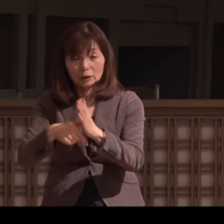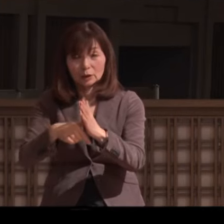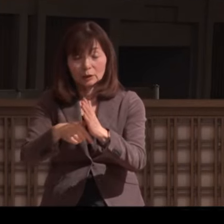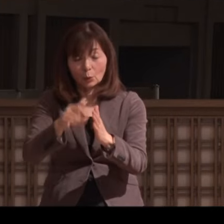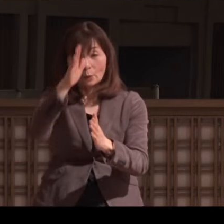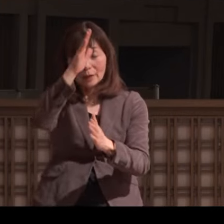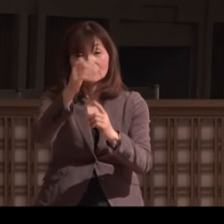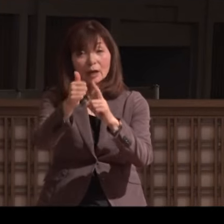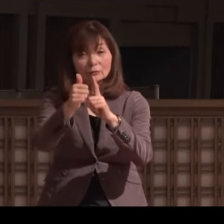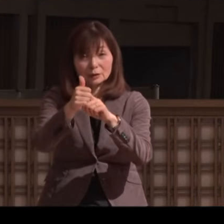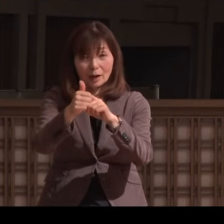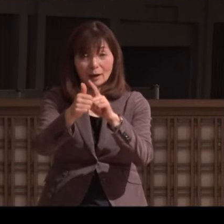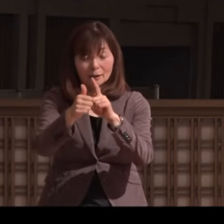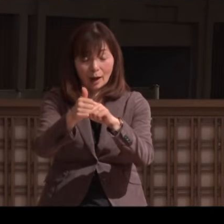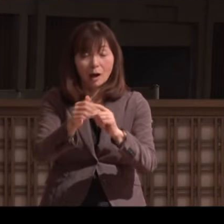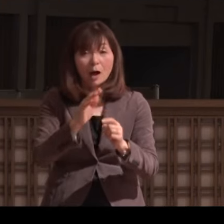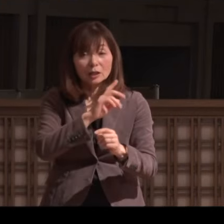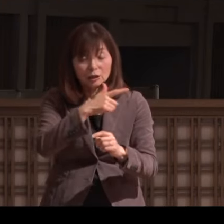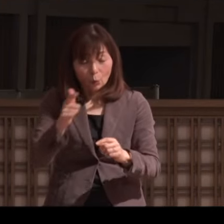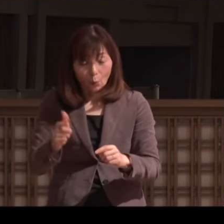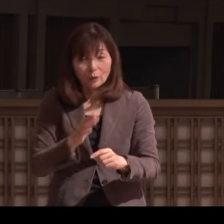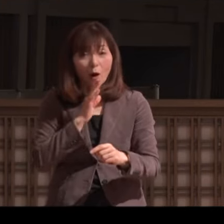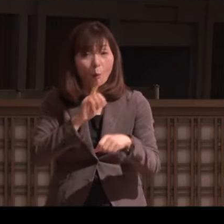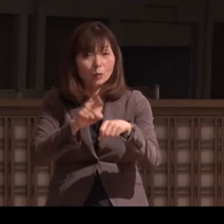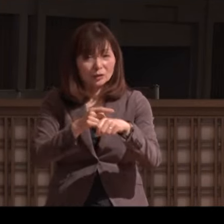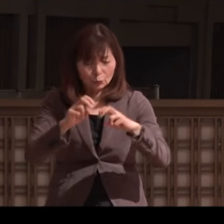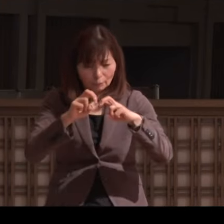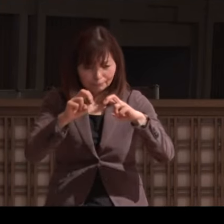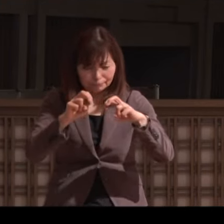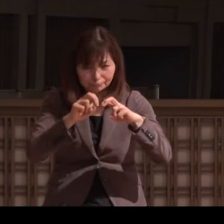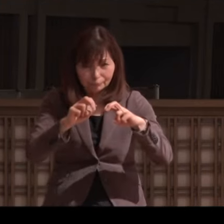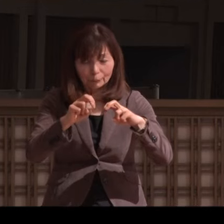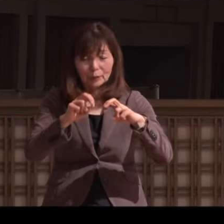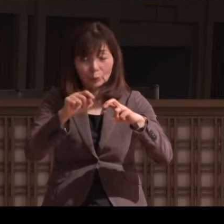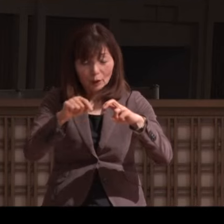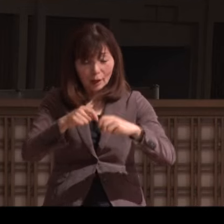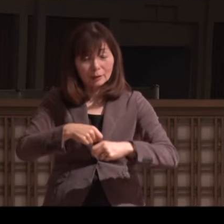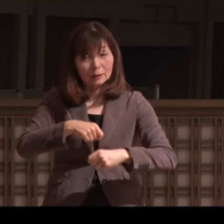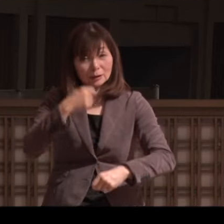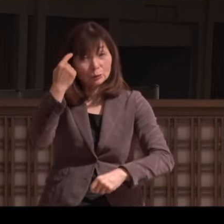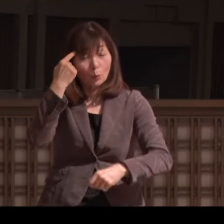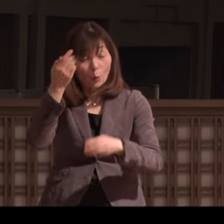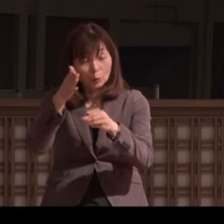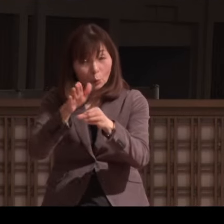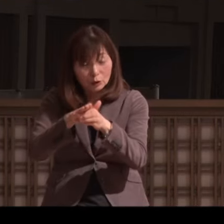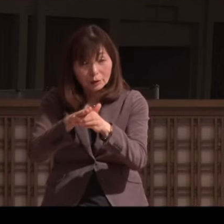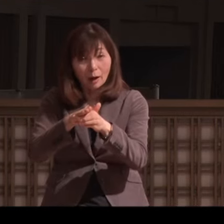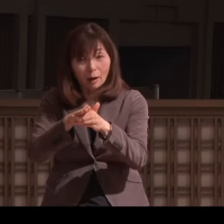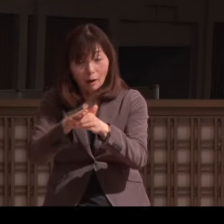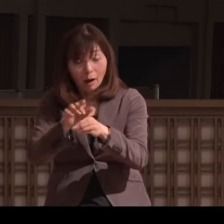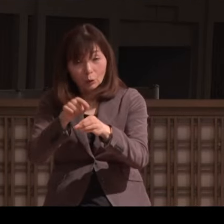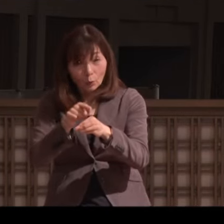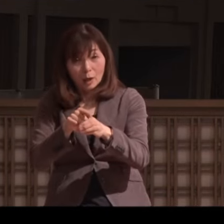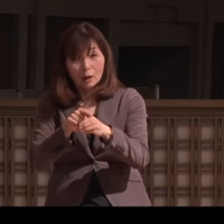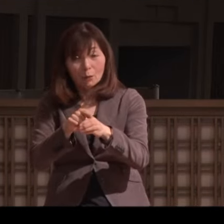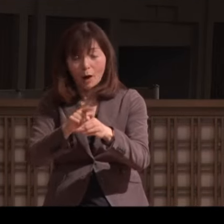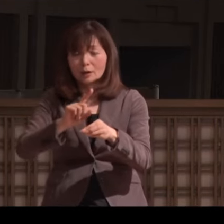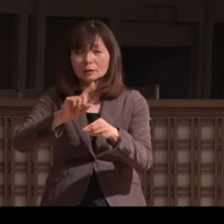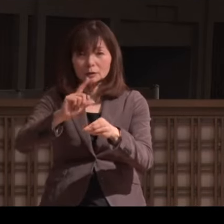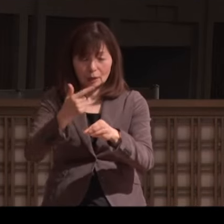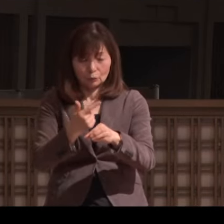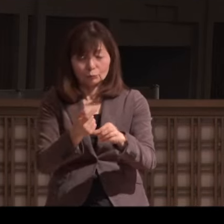んがその物事の本質を突き詰めようと思っている正しいことって思ってたところをきいっと操作さ